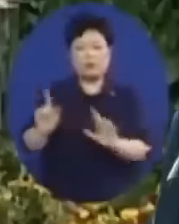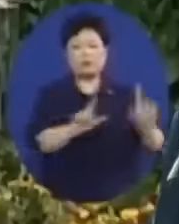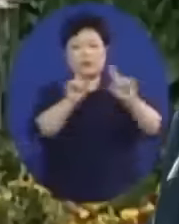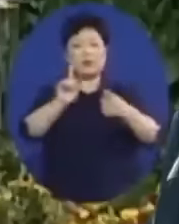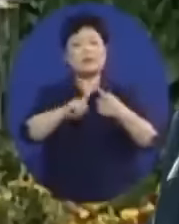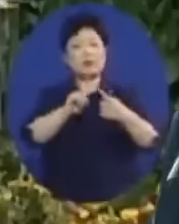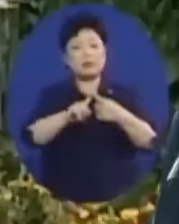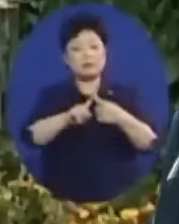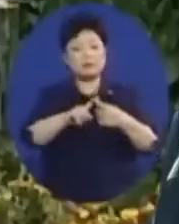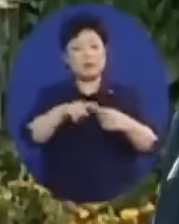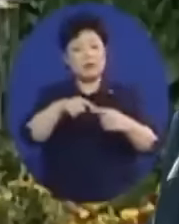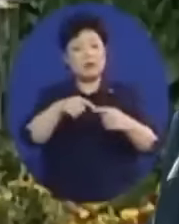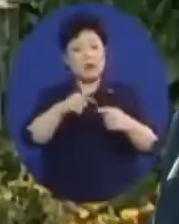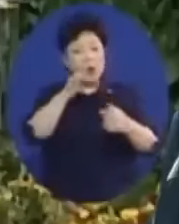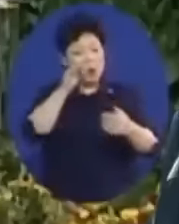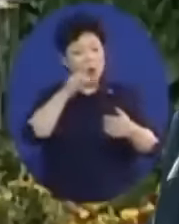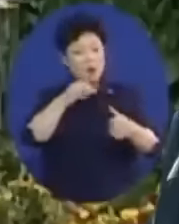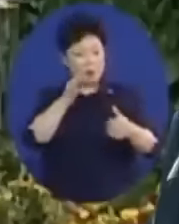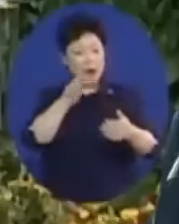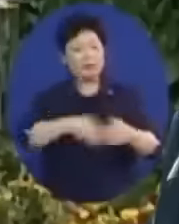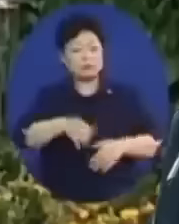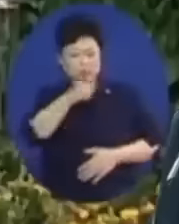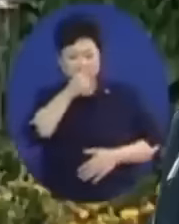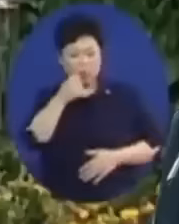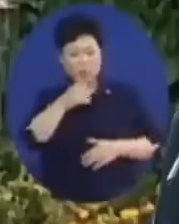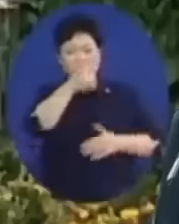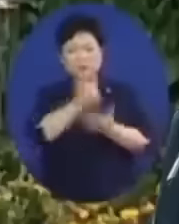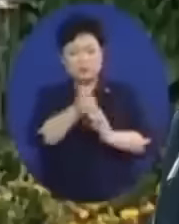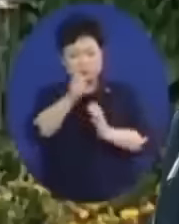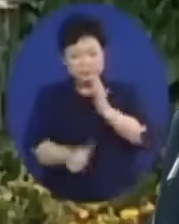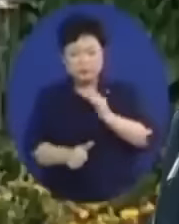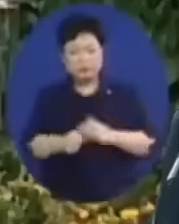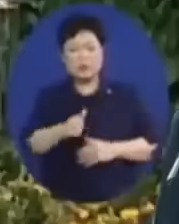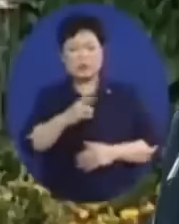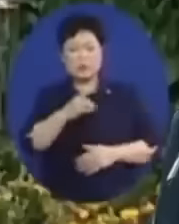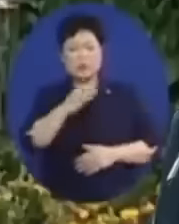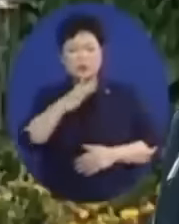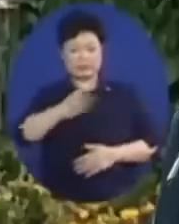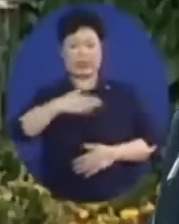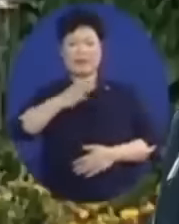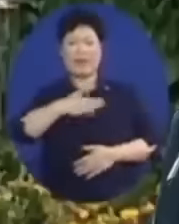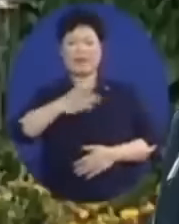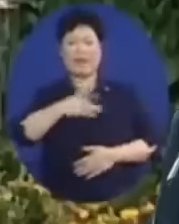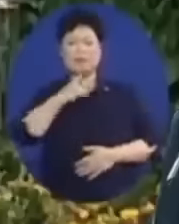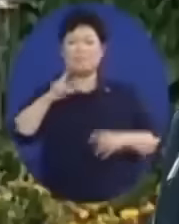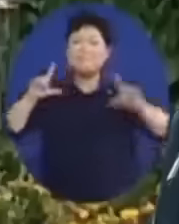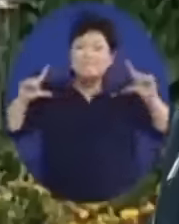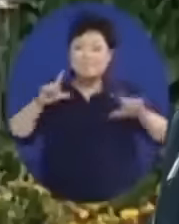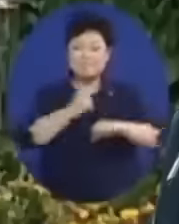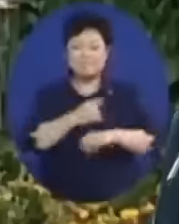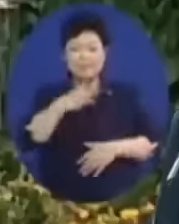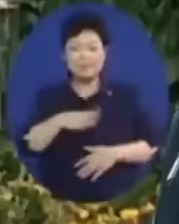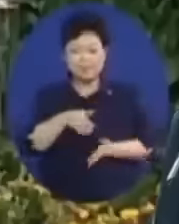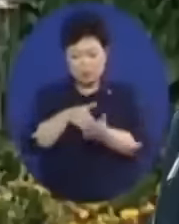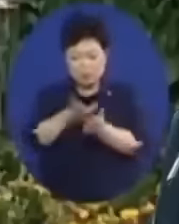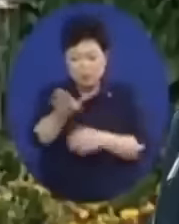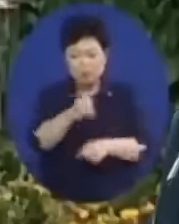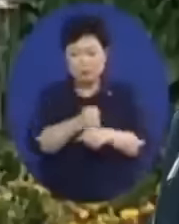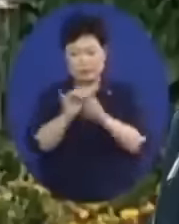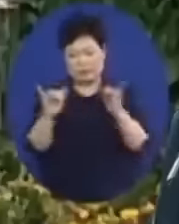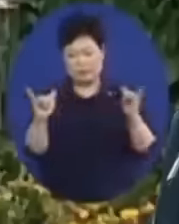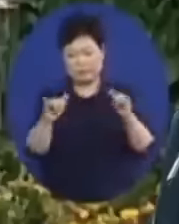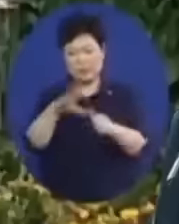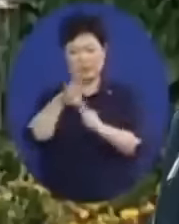것을 보여주는 것입니다. 타락한 인간에게는 자기밖에 없고 그 자기라는 것은 쫓겨난